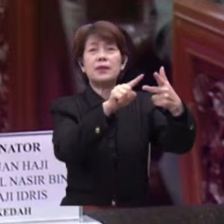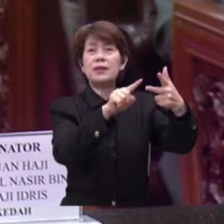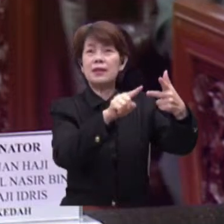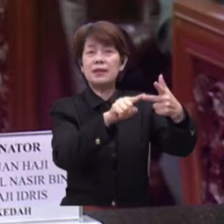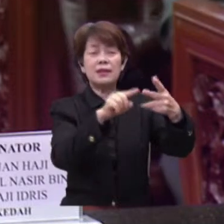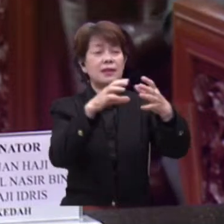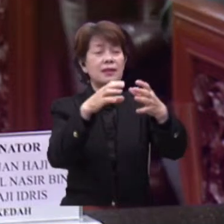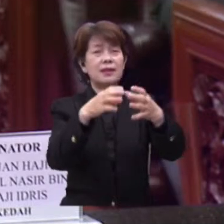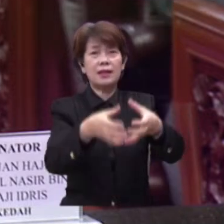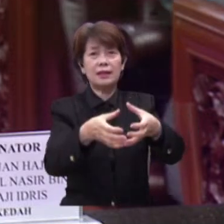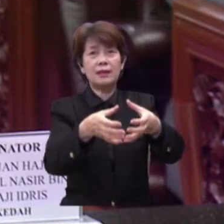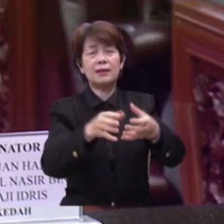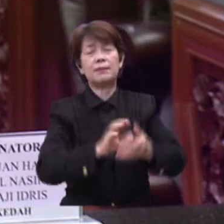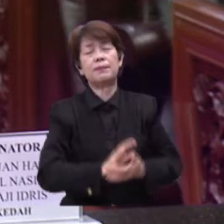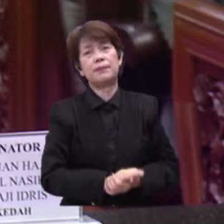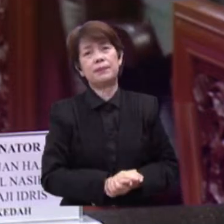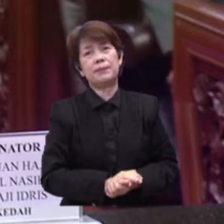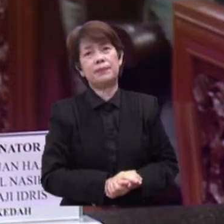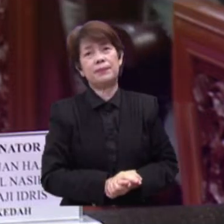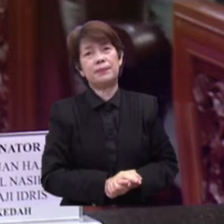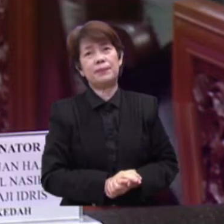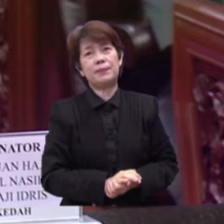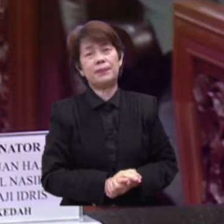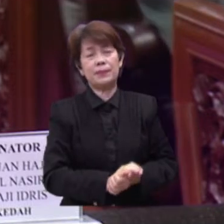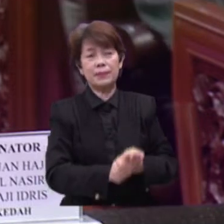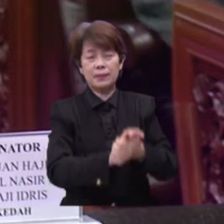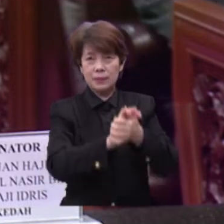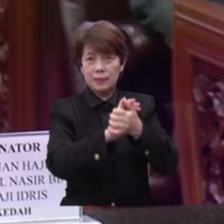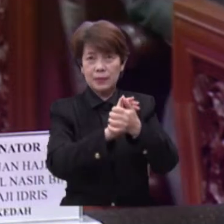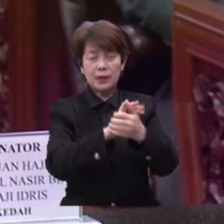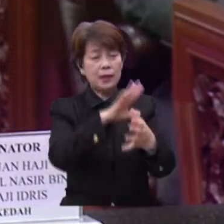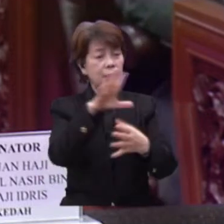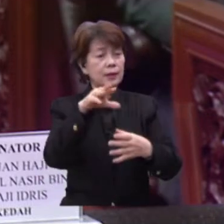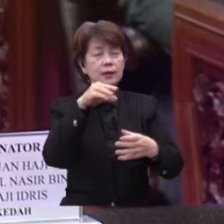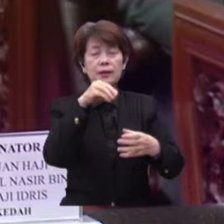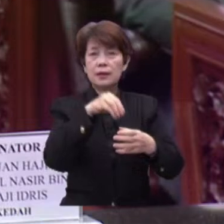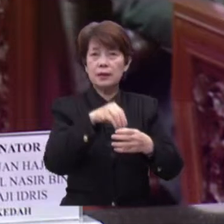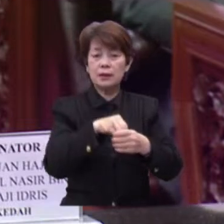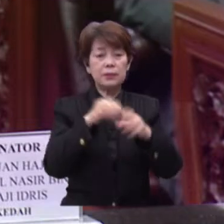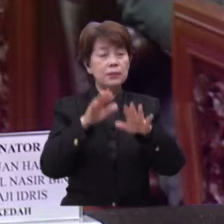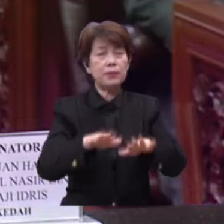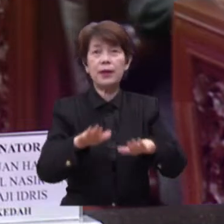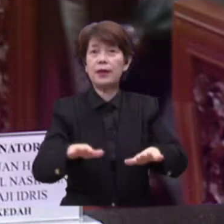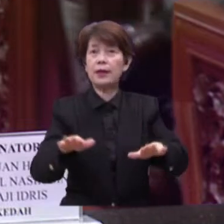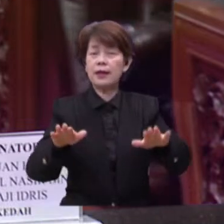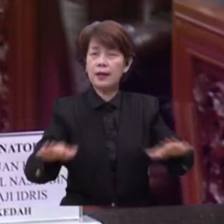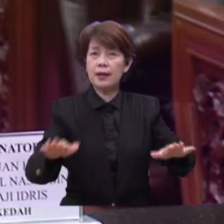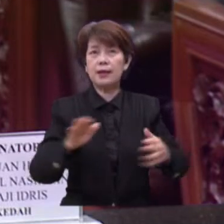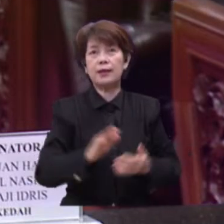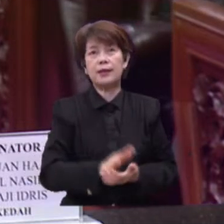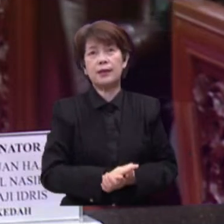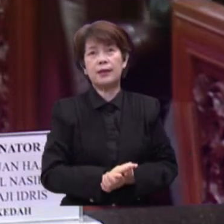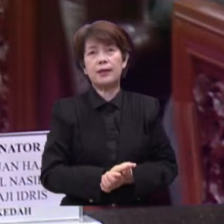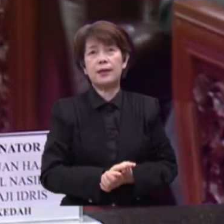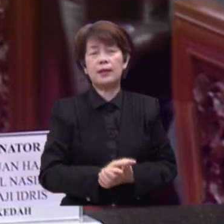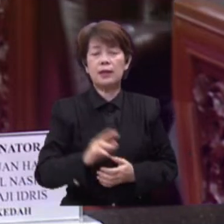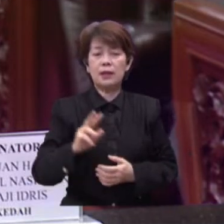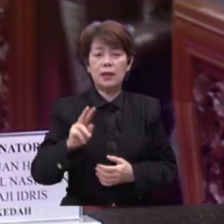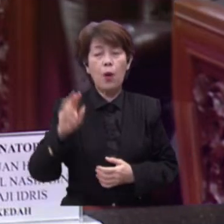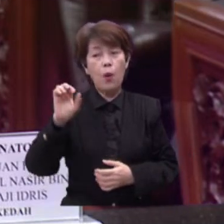sebenarnya terdapat tiga sebenarnya yang terlibat yaitu kanak-kanak keduanya orang